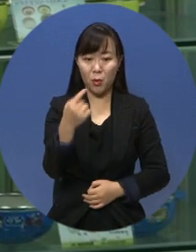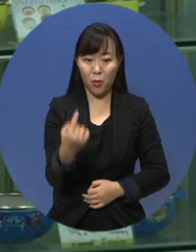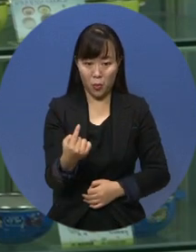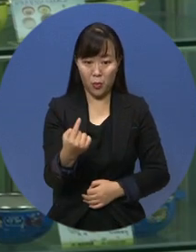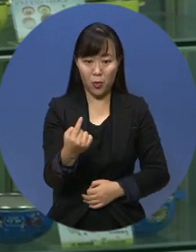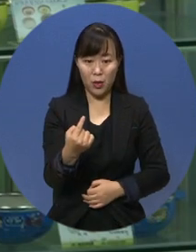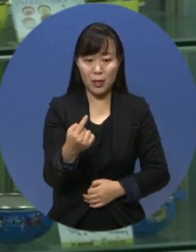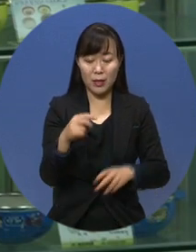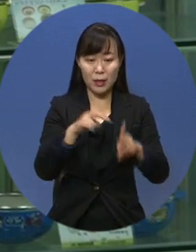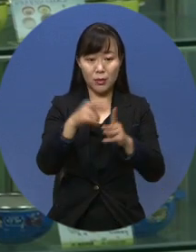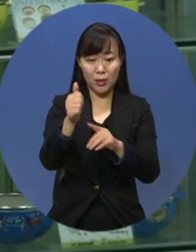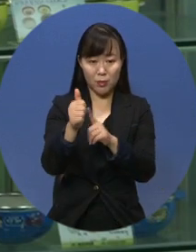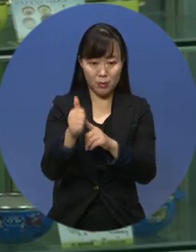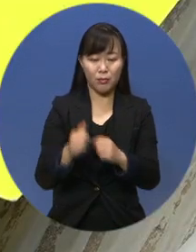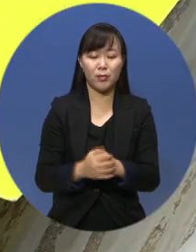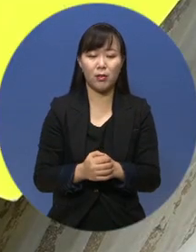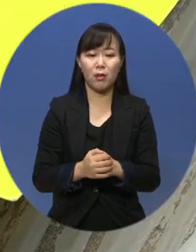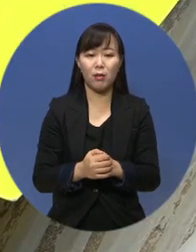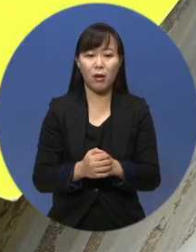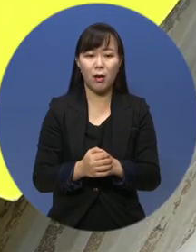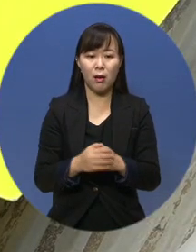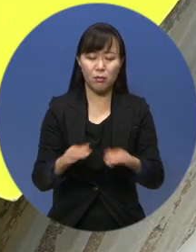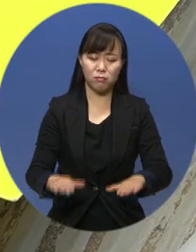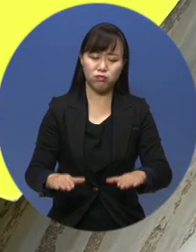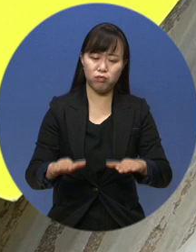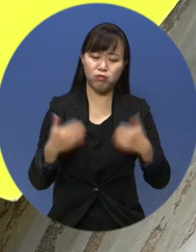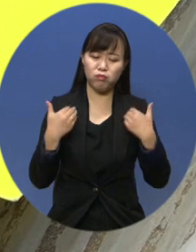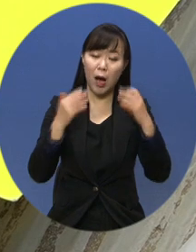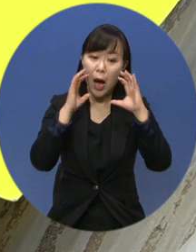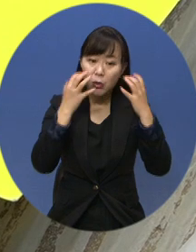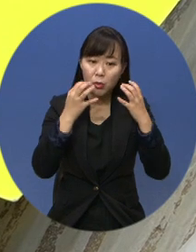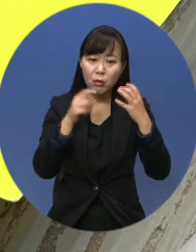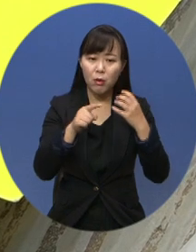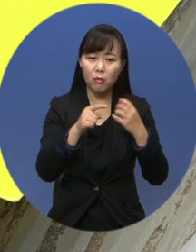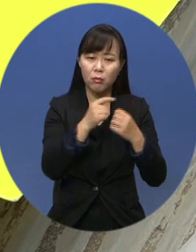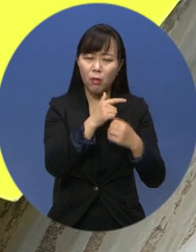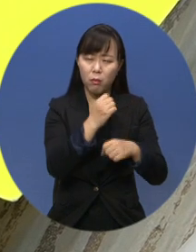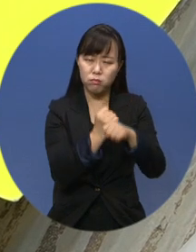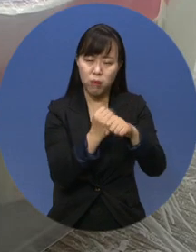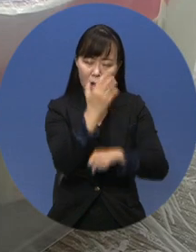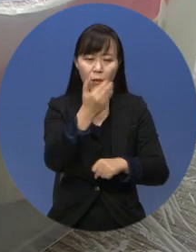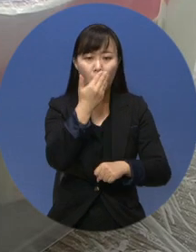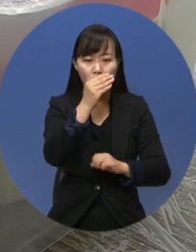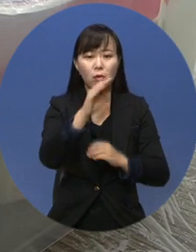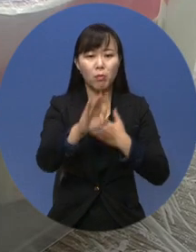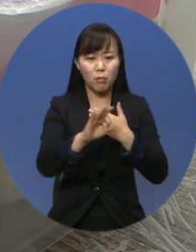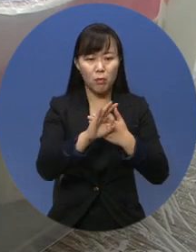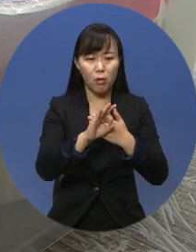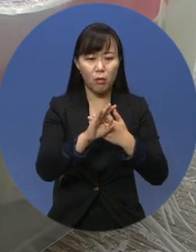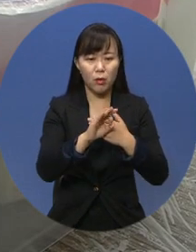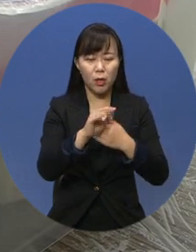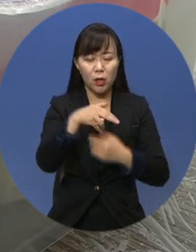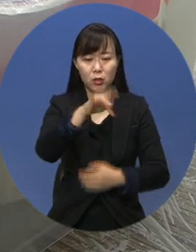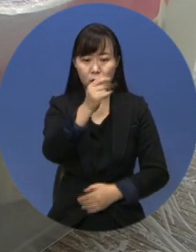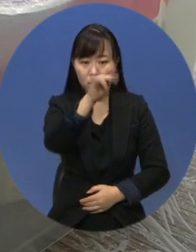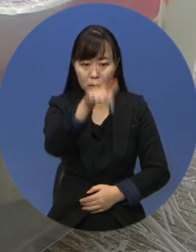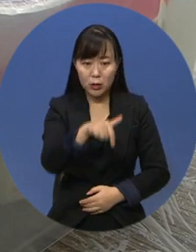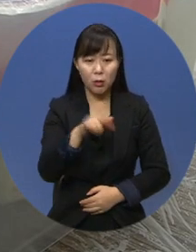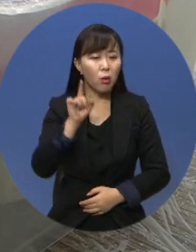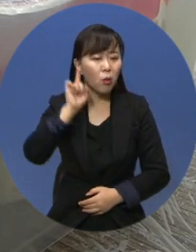어린이 급식관리지원센터장은 성장기 아동이 나트륨을 과다 섭취할 경우 천식,